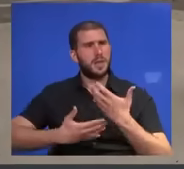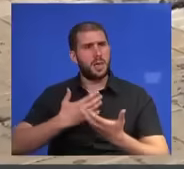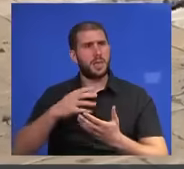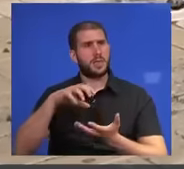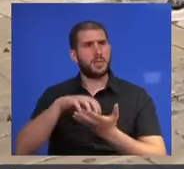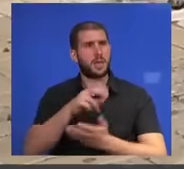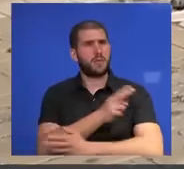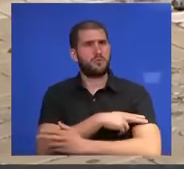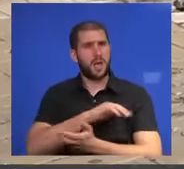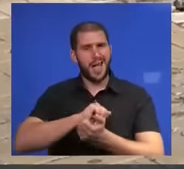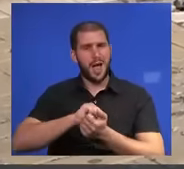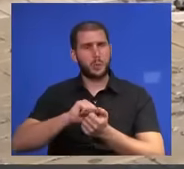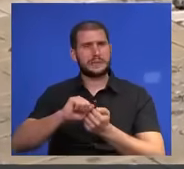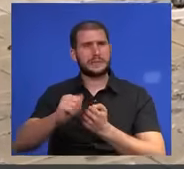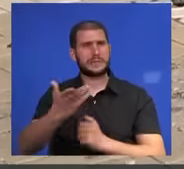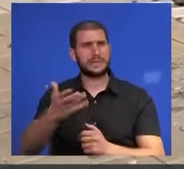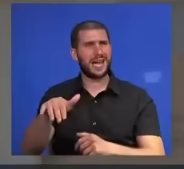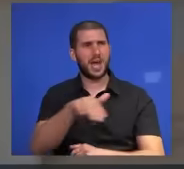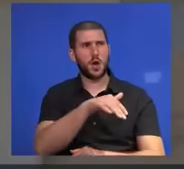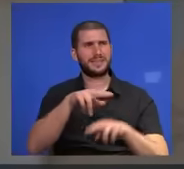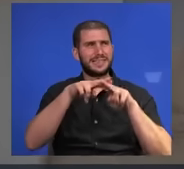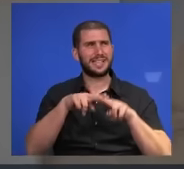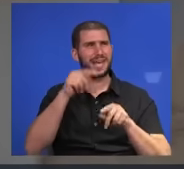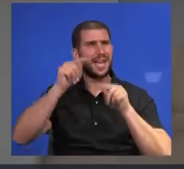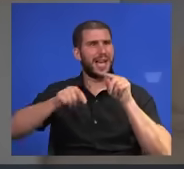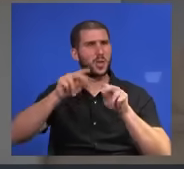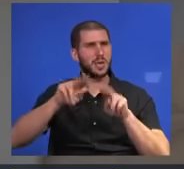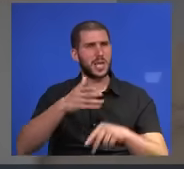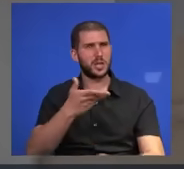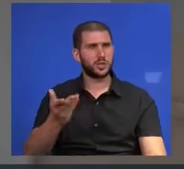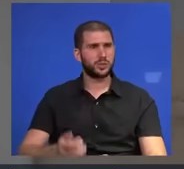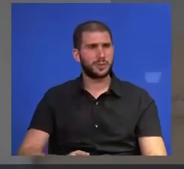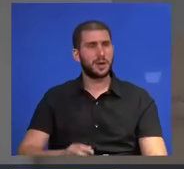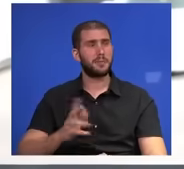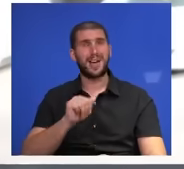הרוסה, הרחובות עם שרידי הרקטות. אבל מה שהכי חשוב